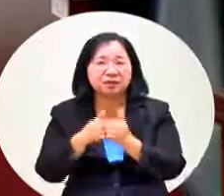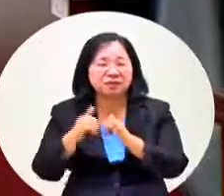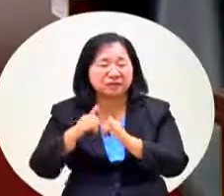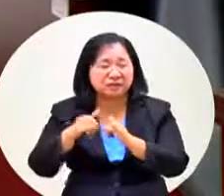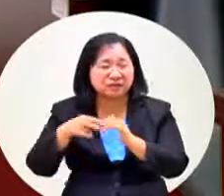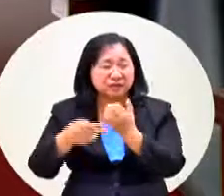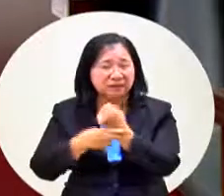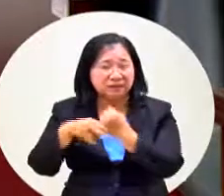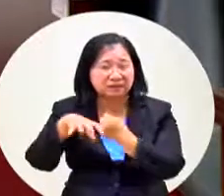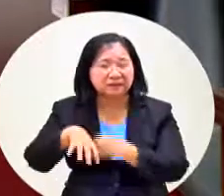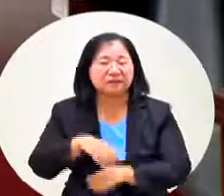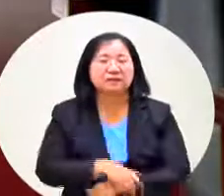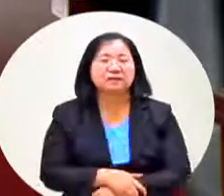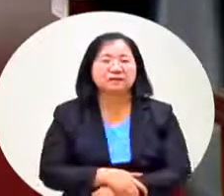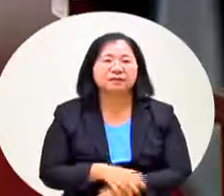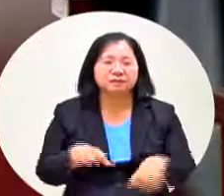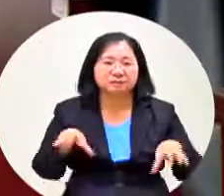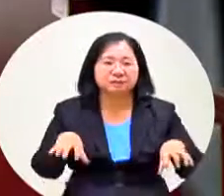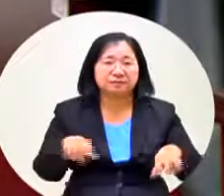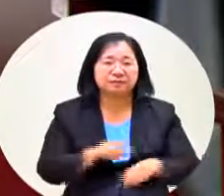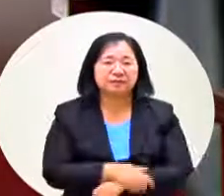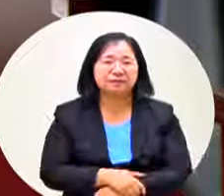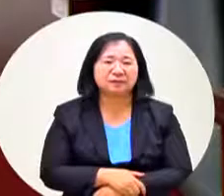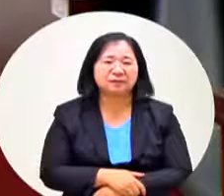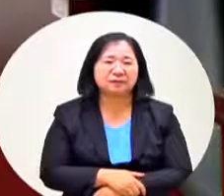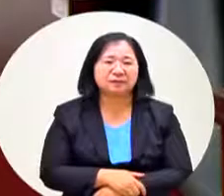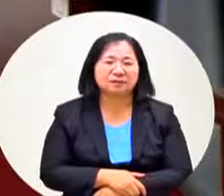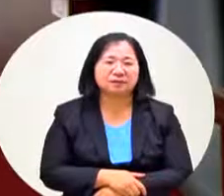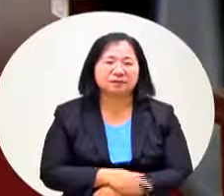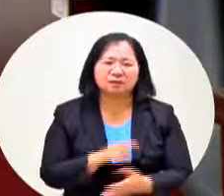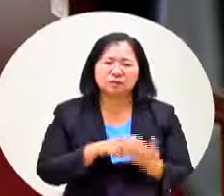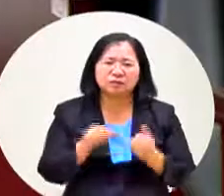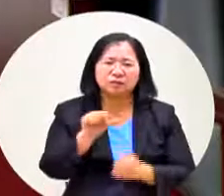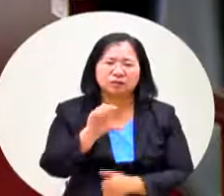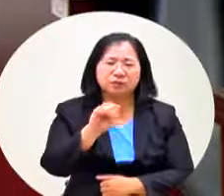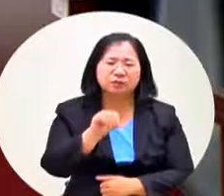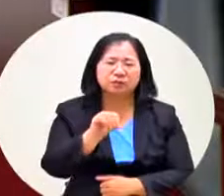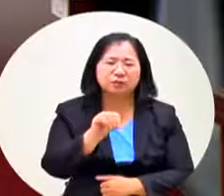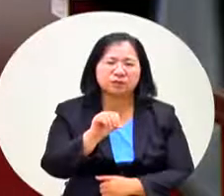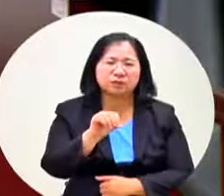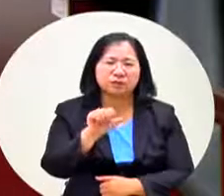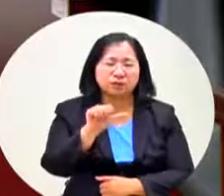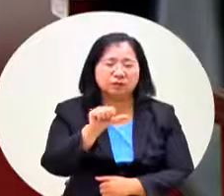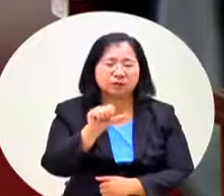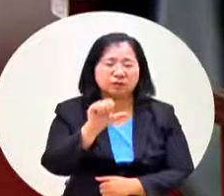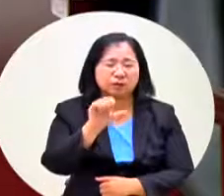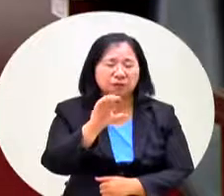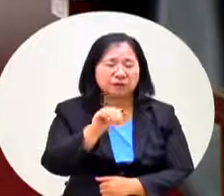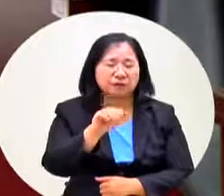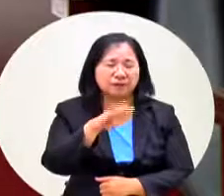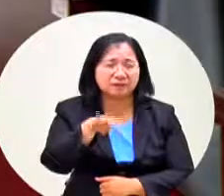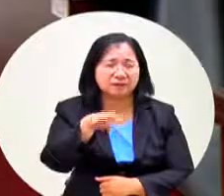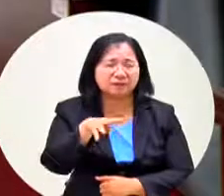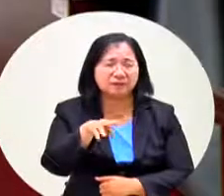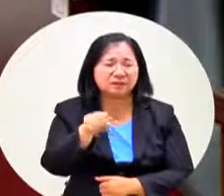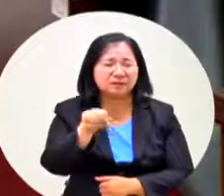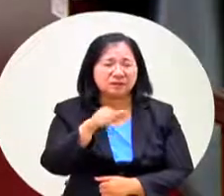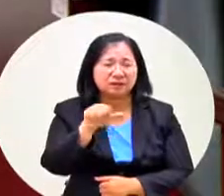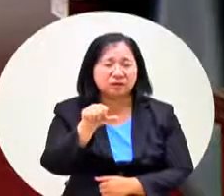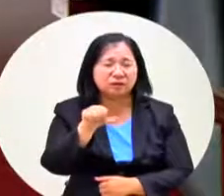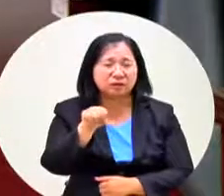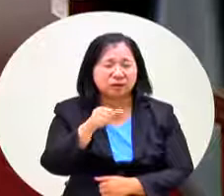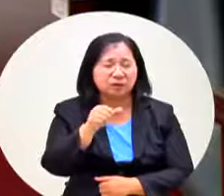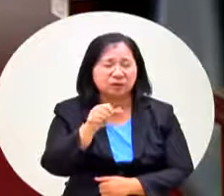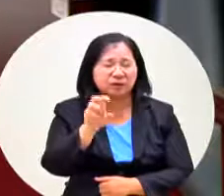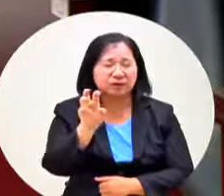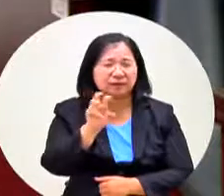国有财产局的地啦吼，啊，管理人是咱农业局啦吼，啊，伊的这个